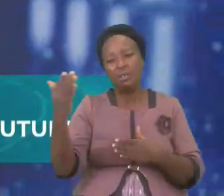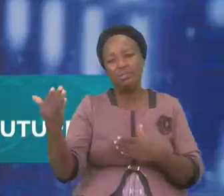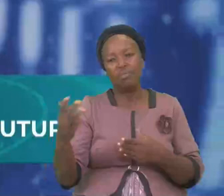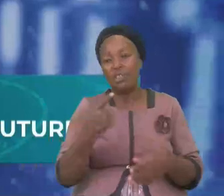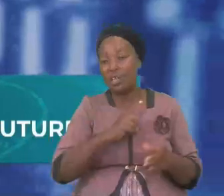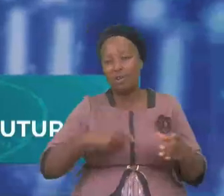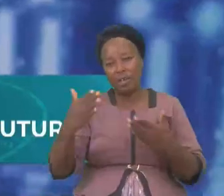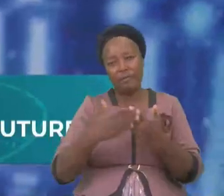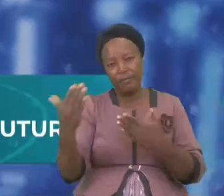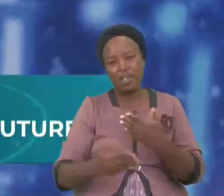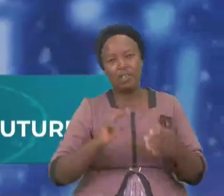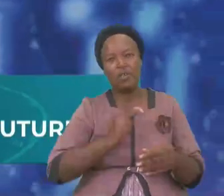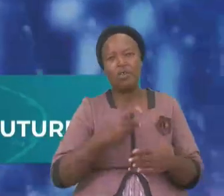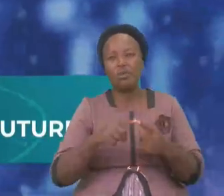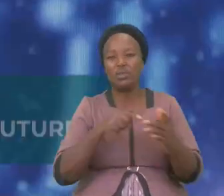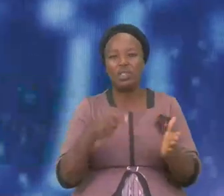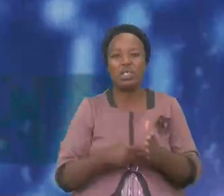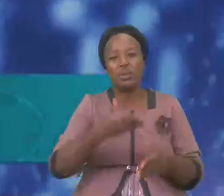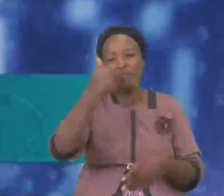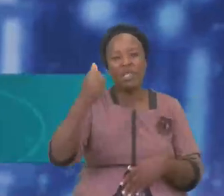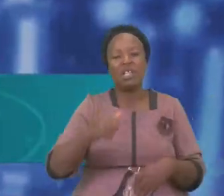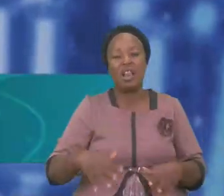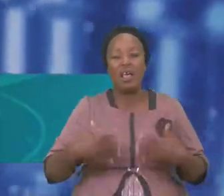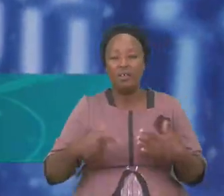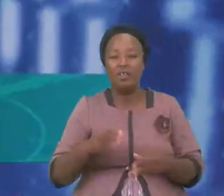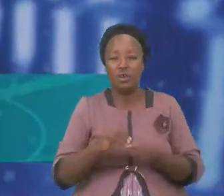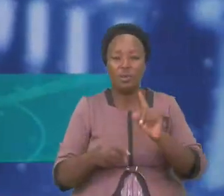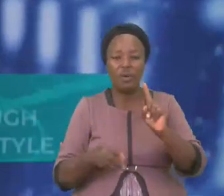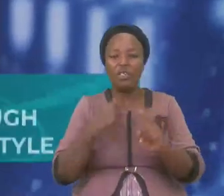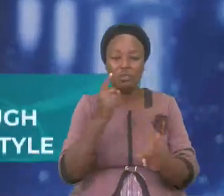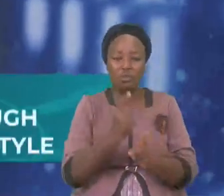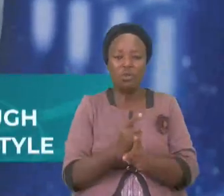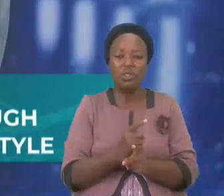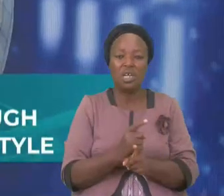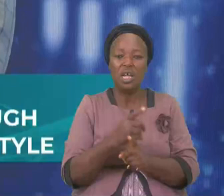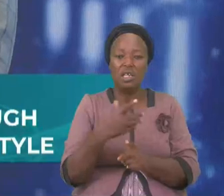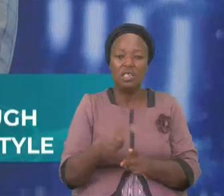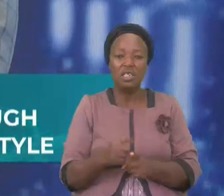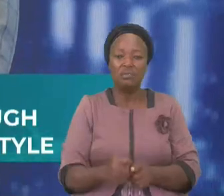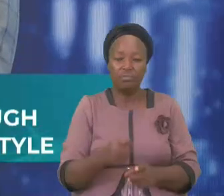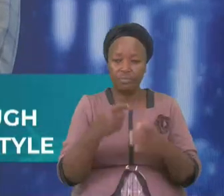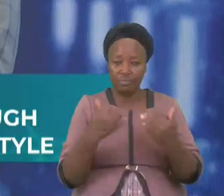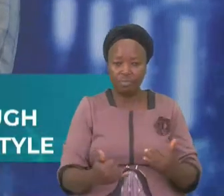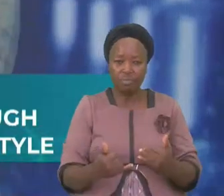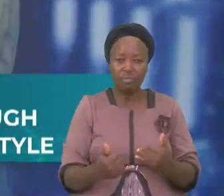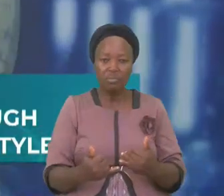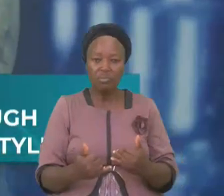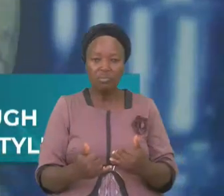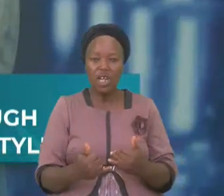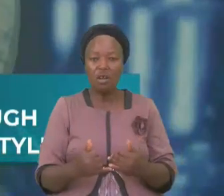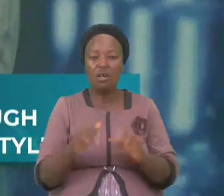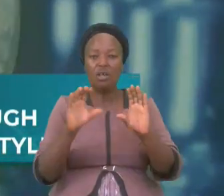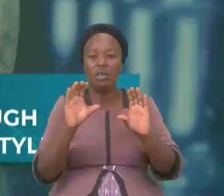à cette meilleure vie. Premièrement, la corruption délibérée par